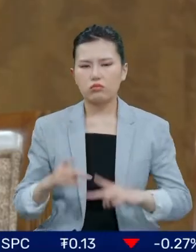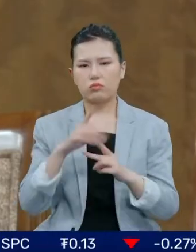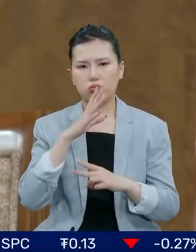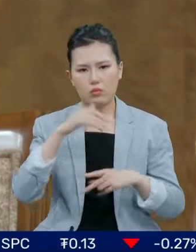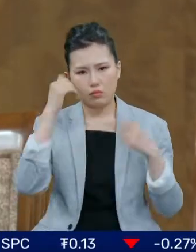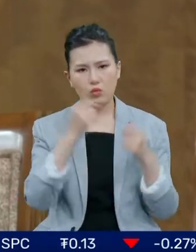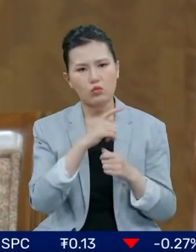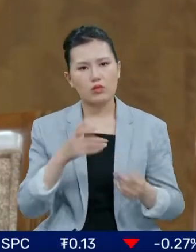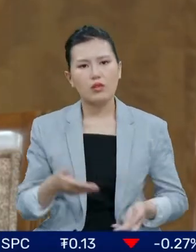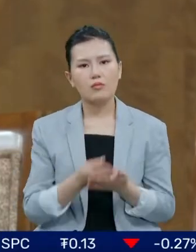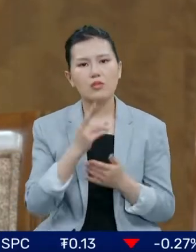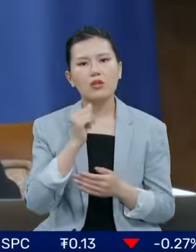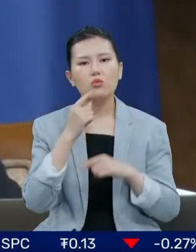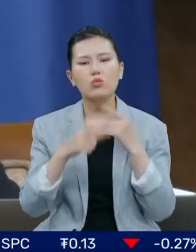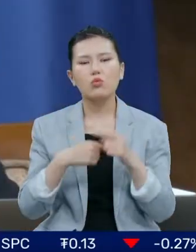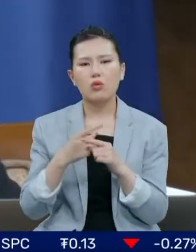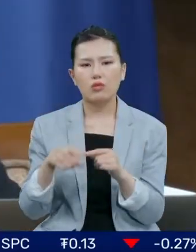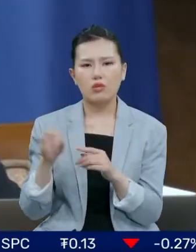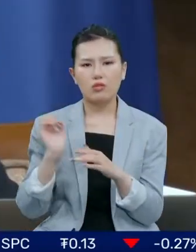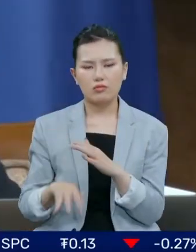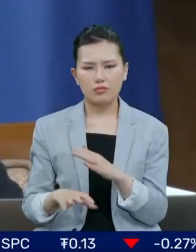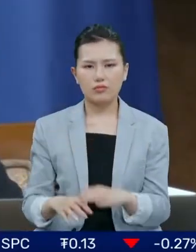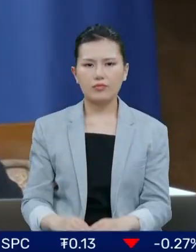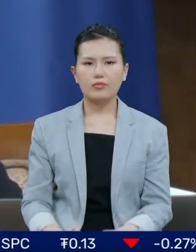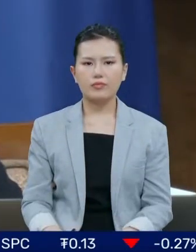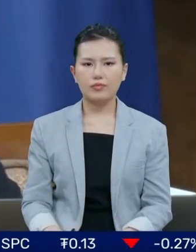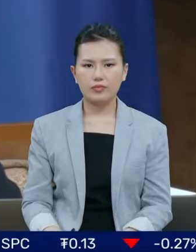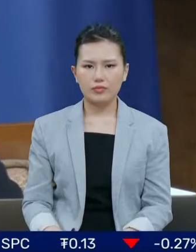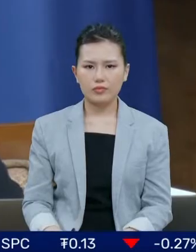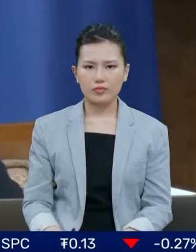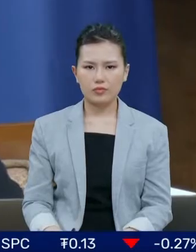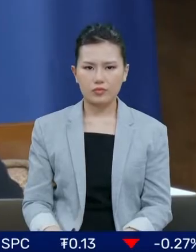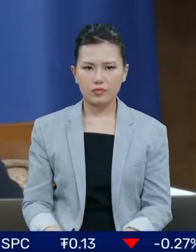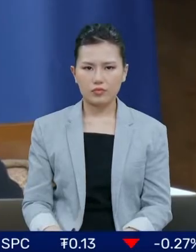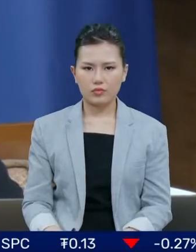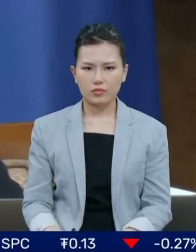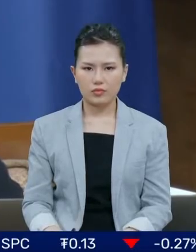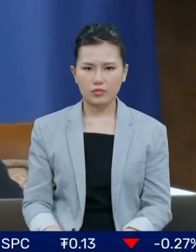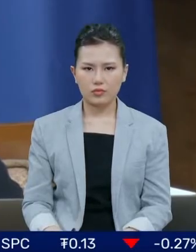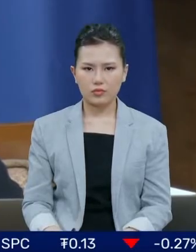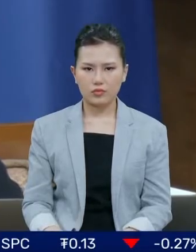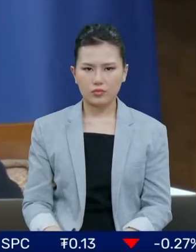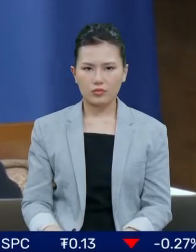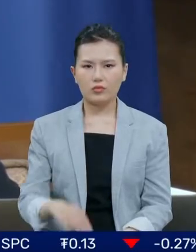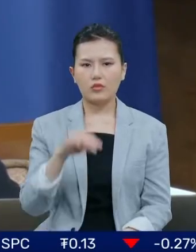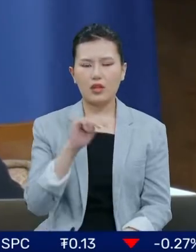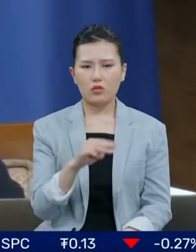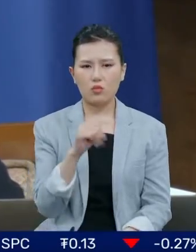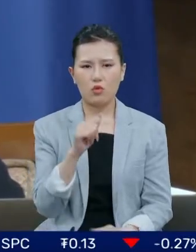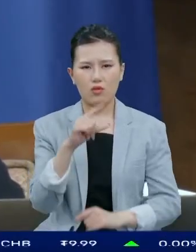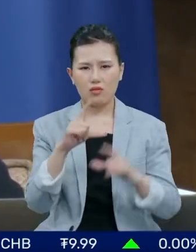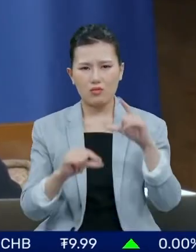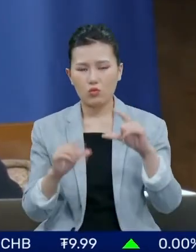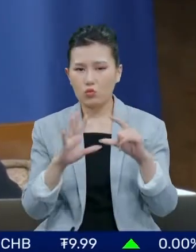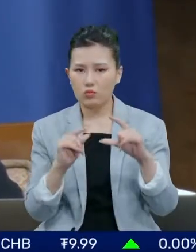ийм бодлого оруулж байгаа гэдгээ хэлье. Тэтгэврийн зөрүү ерөөсөө нэмэгдүүлэхгүй байхад, үүсэхгүй байхад ерөөс хэдэн зүйл жоох юм биш. Нэгдүгээр